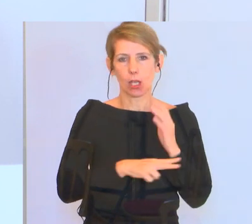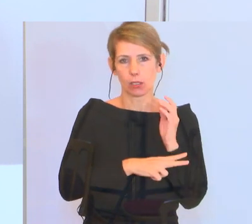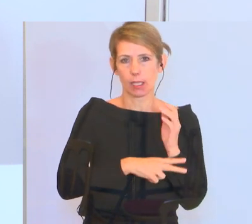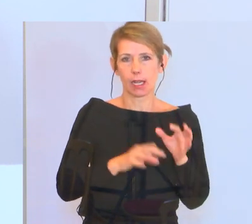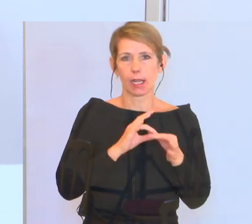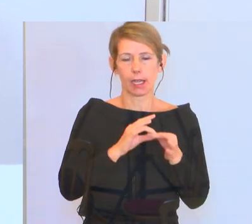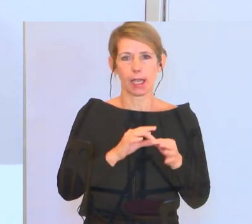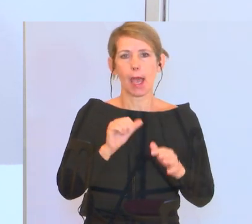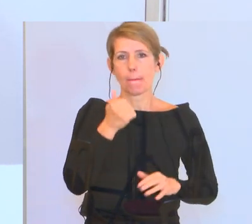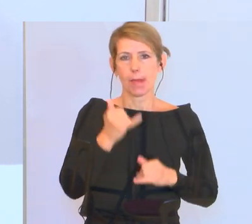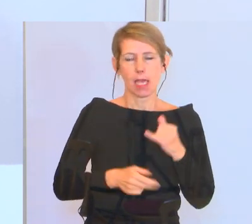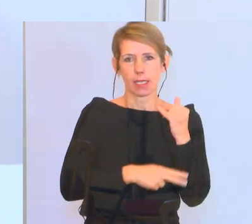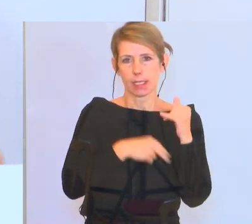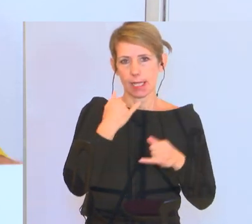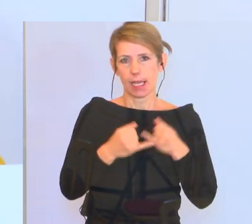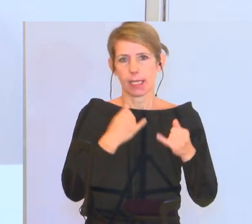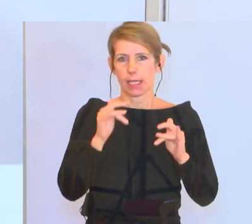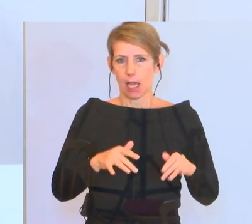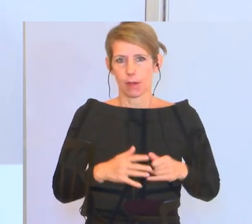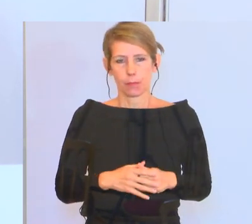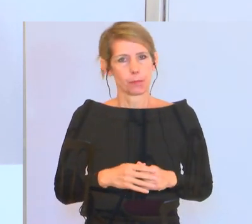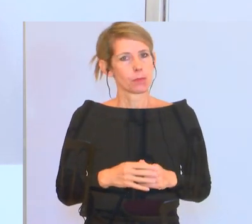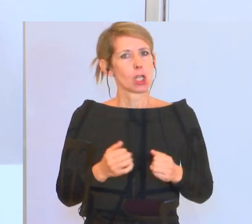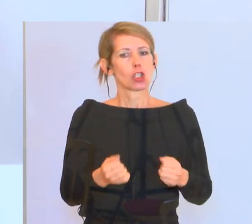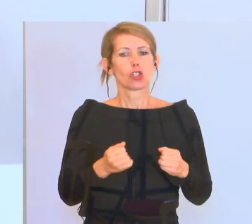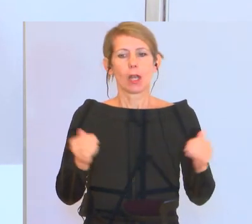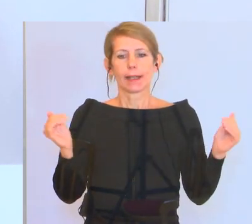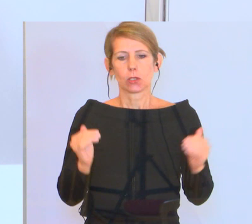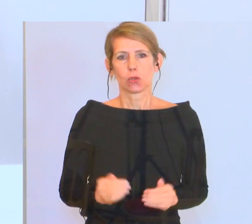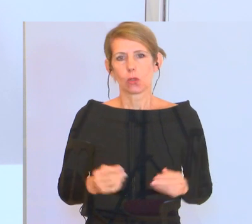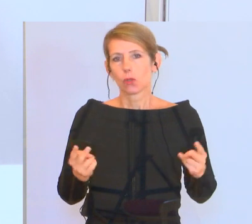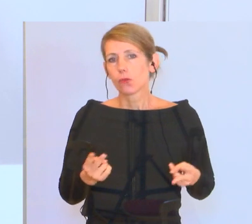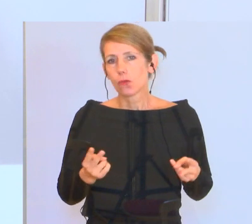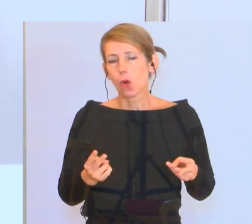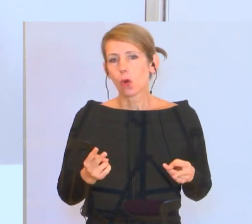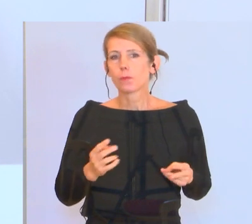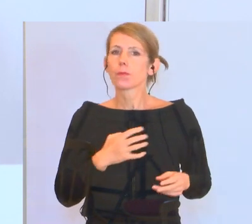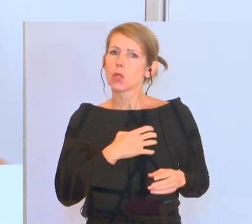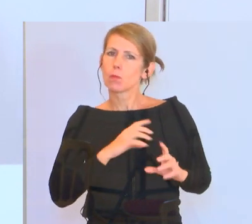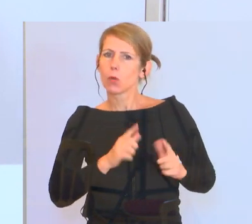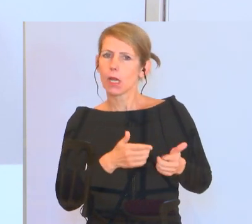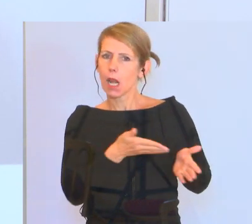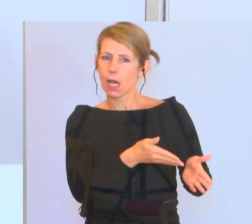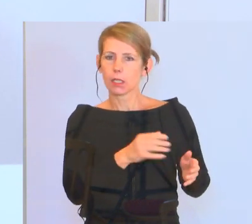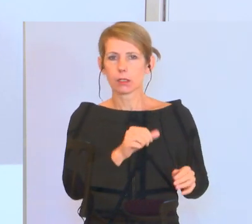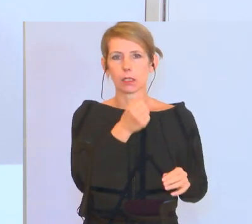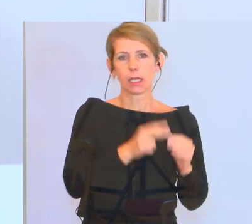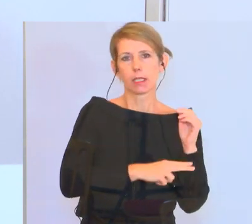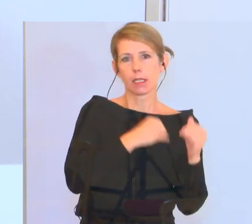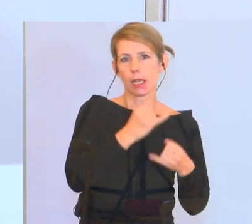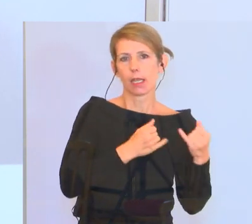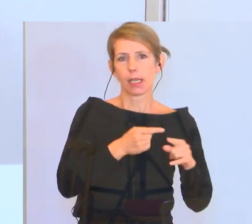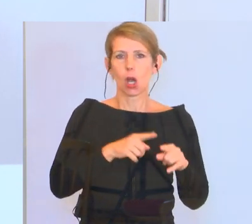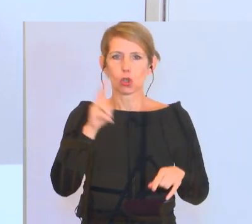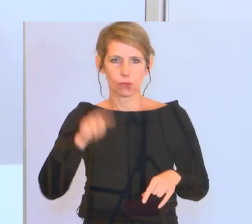ersten Lehrjahr. Am stärksten zurückgegangen sind die Lehrlinge im Burgenland im ersten Lehrjahr und in Wien im